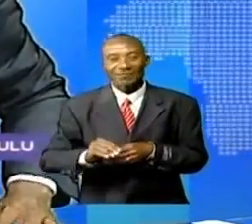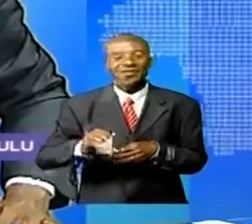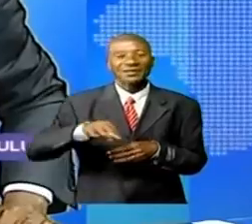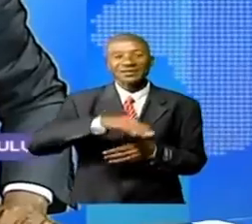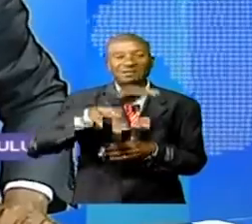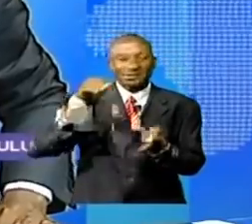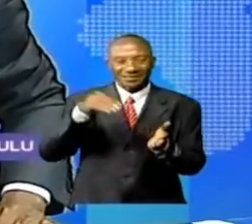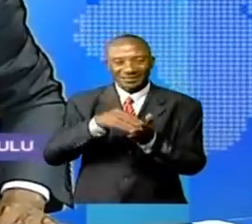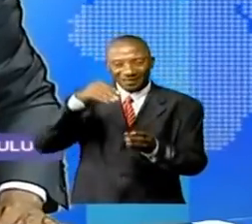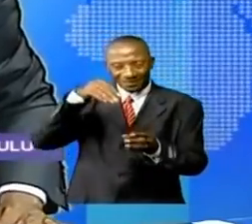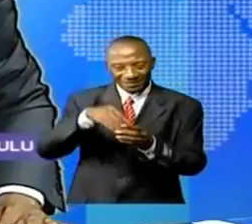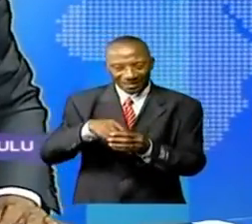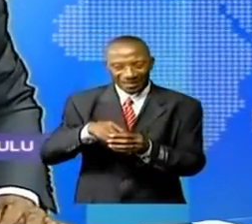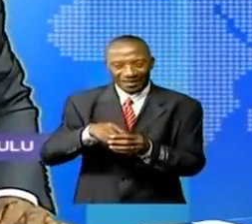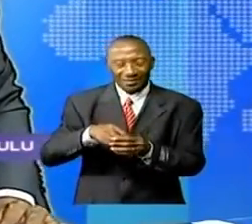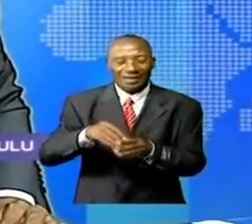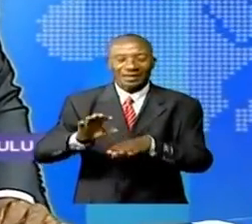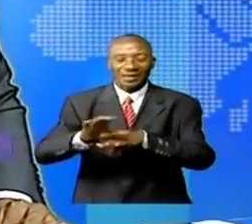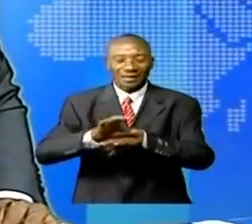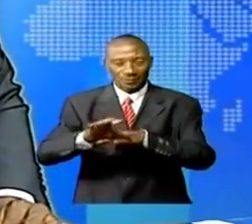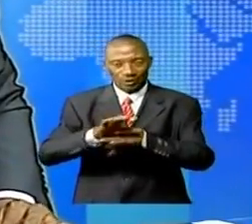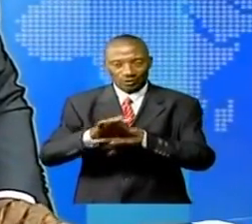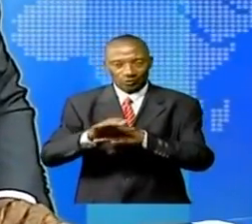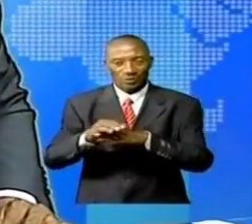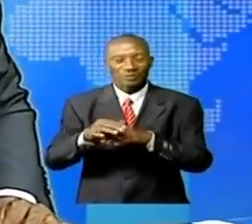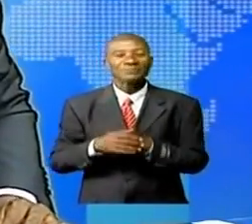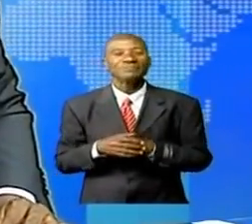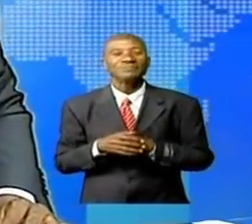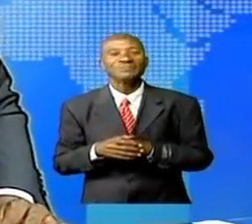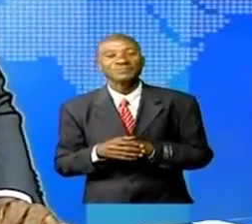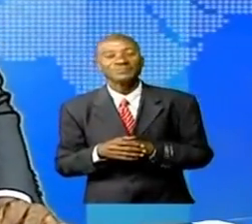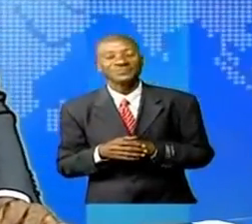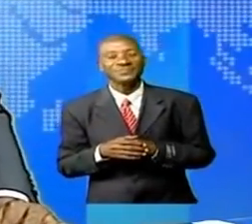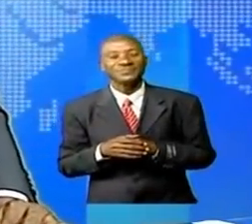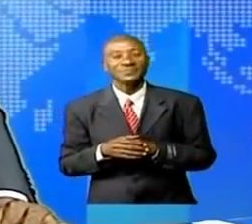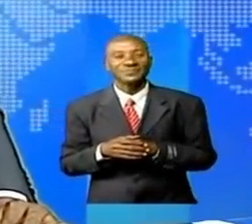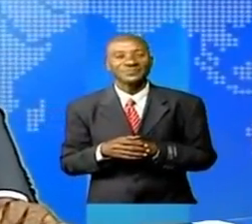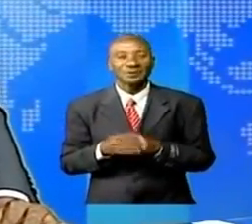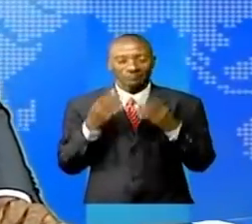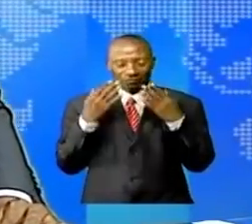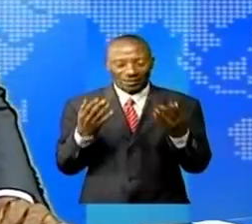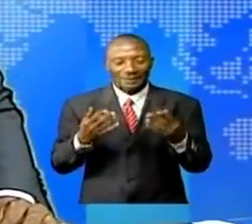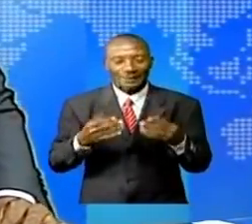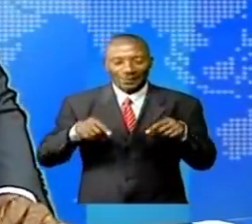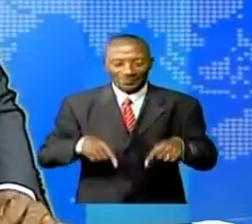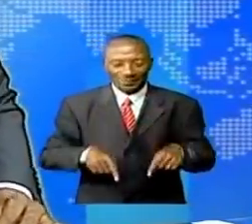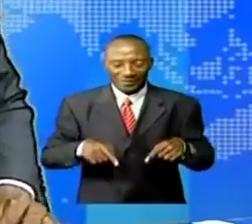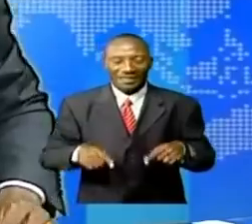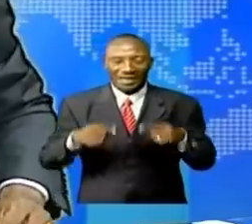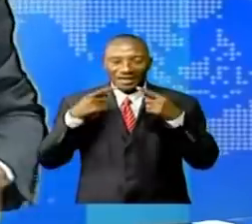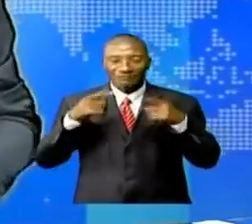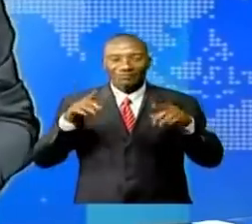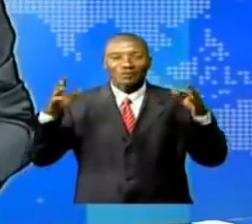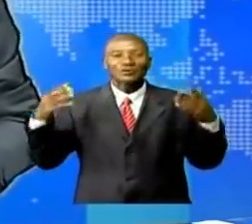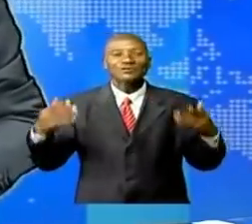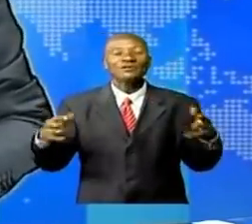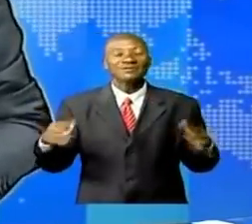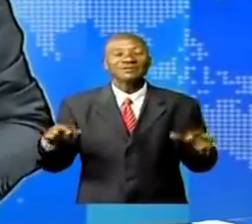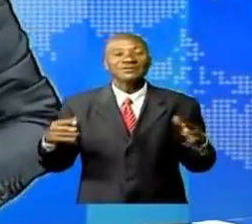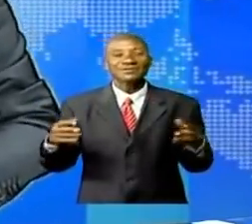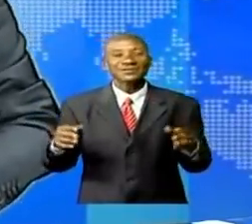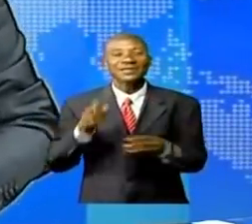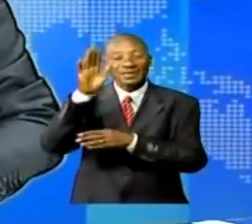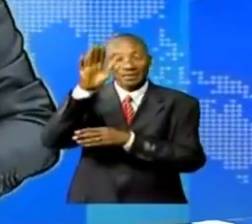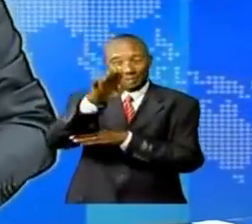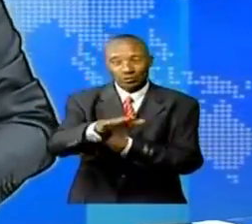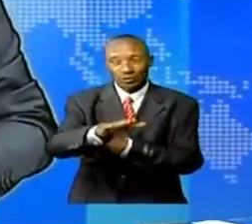au Cameroun, que vous avez également suivi dans notre journal. Ce journal a été réalisé par Simon Kankolongo et